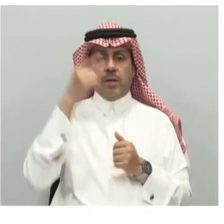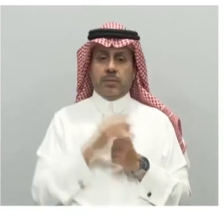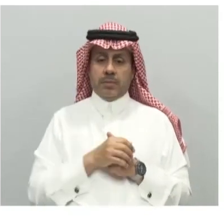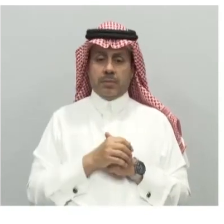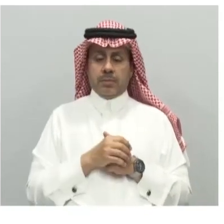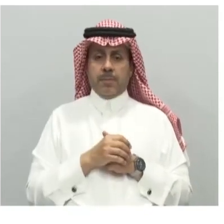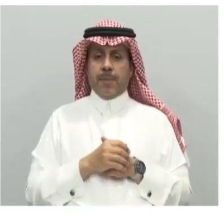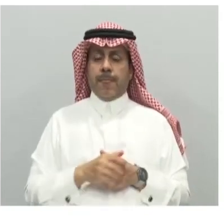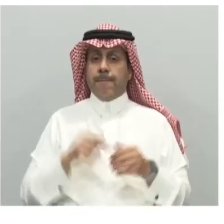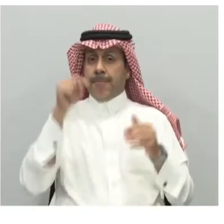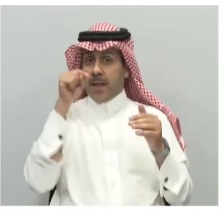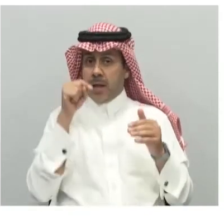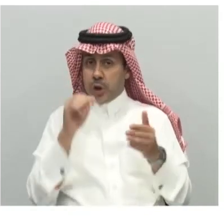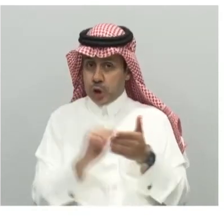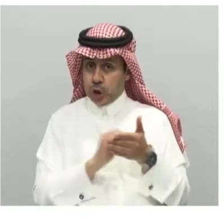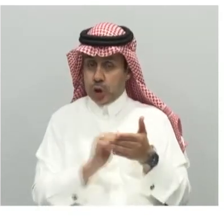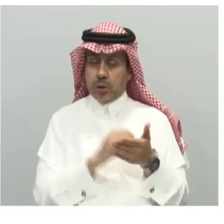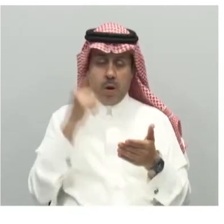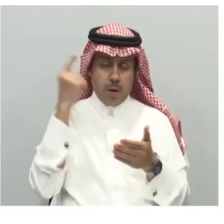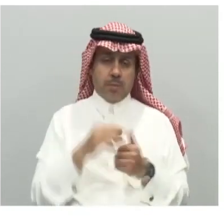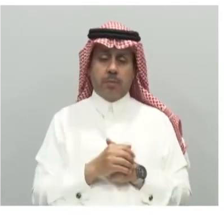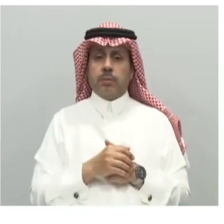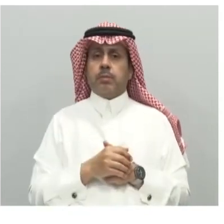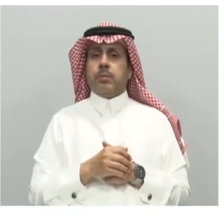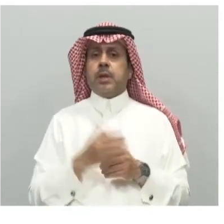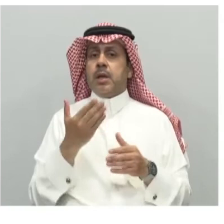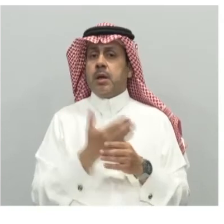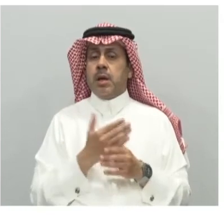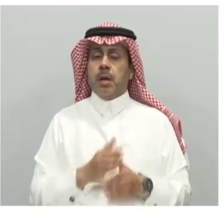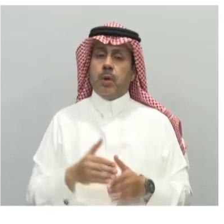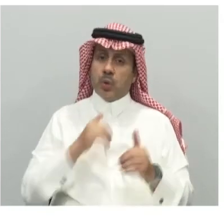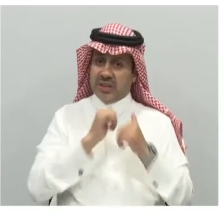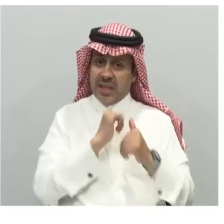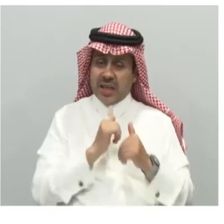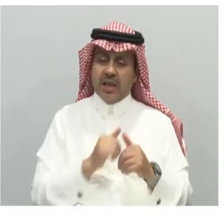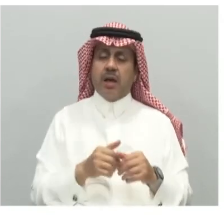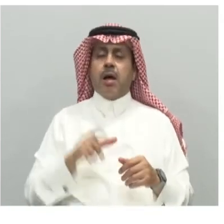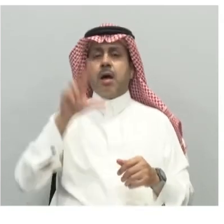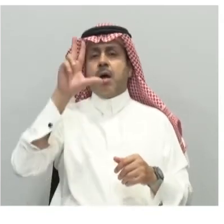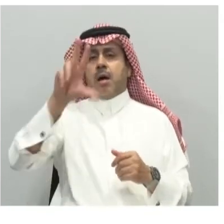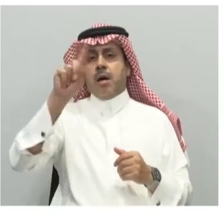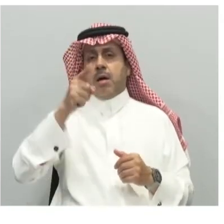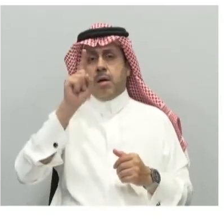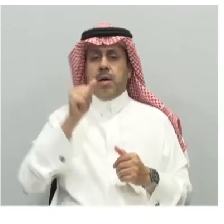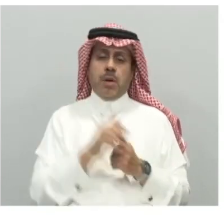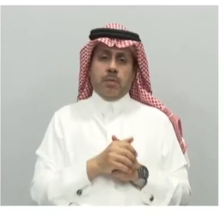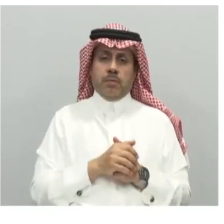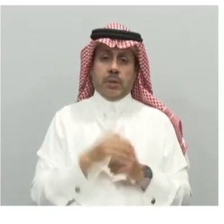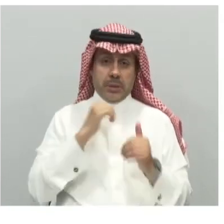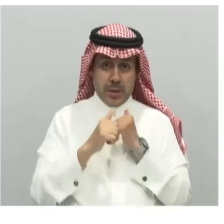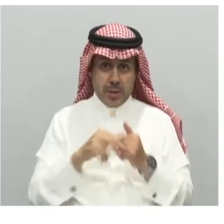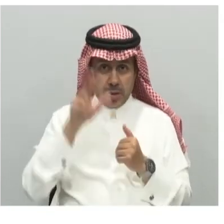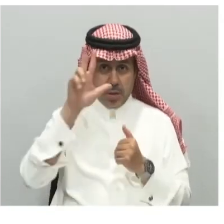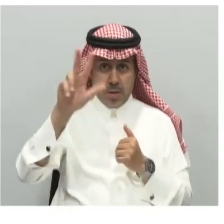فهذا شرط محرم لماذا لانه ذريعه الى الربا فقد تكون قيمه السياره اكثر من ذلك